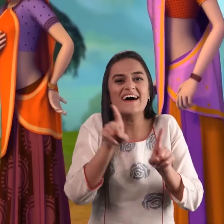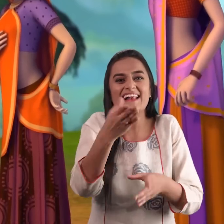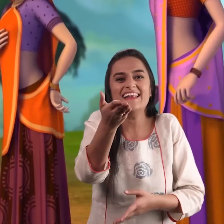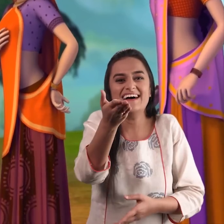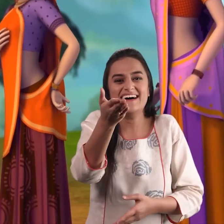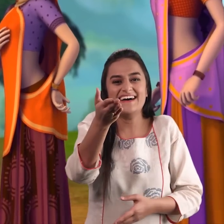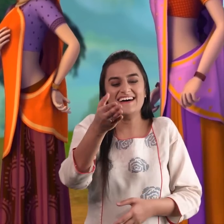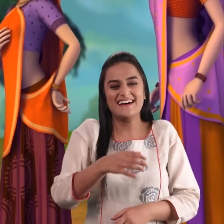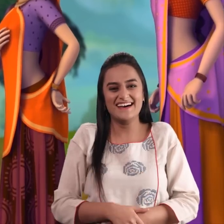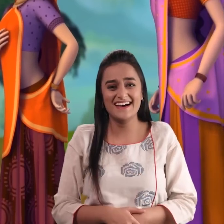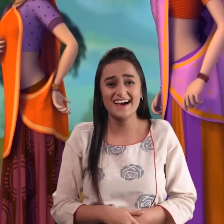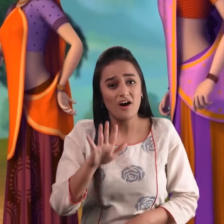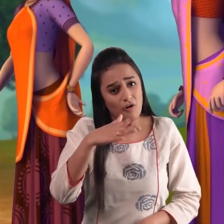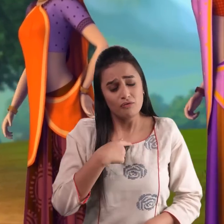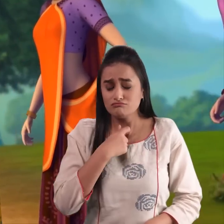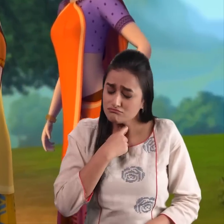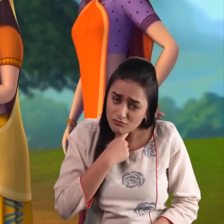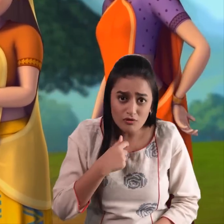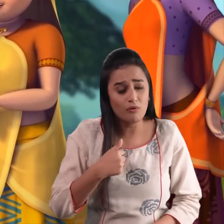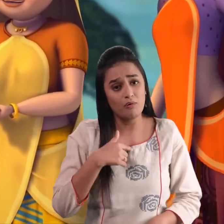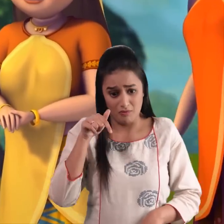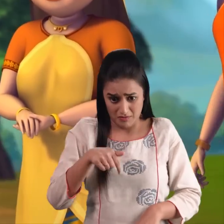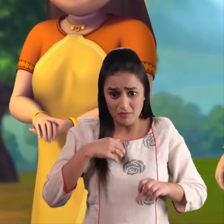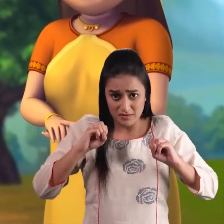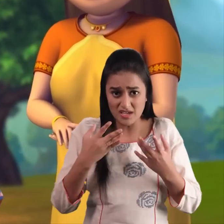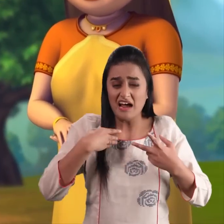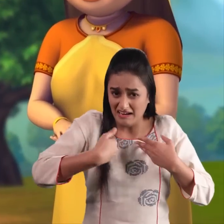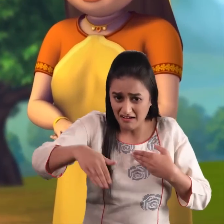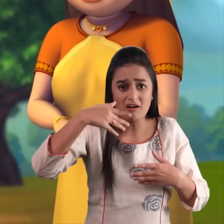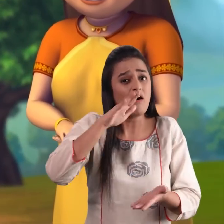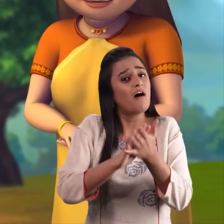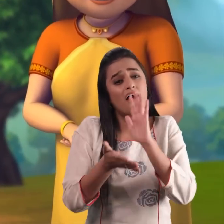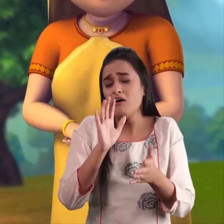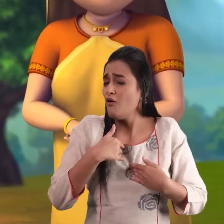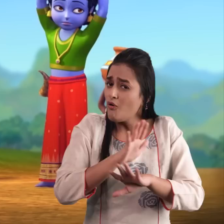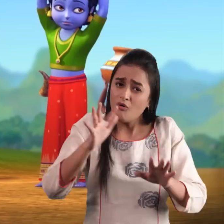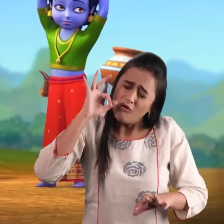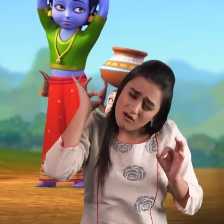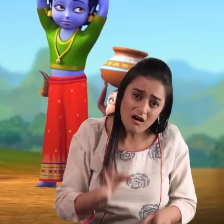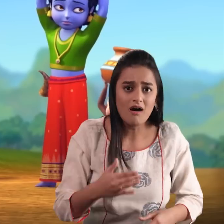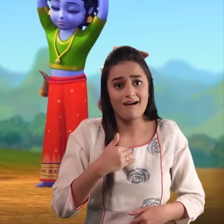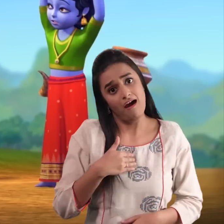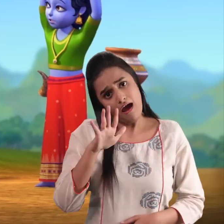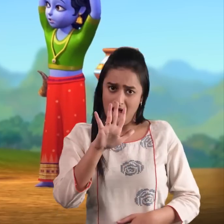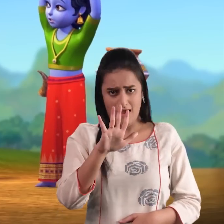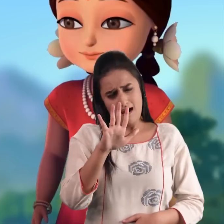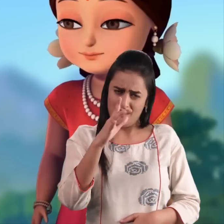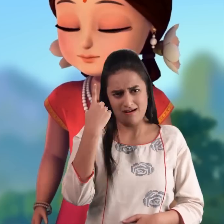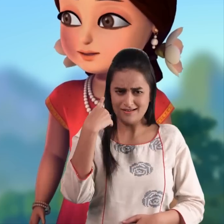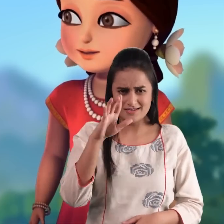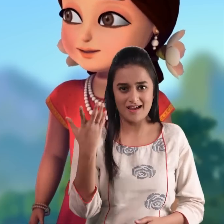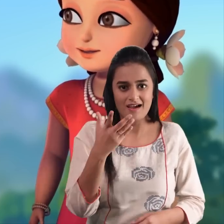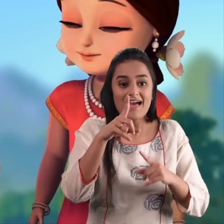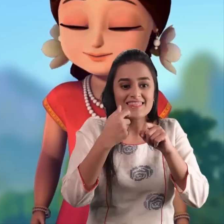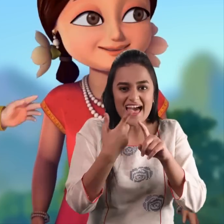जाओगे। मैं वचन देता हूँ, आज के बाद मैं कोई शरारत नहीं करूँगा, सच्ची। हाँ हाँ, चले जाना,